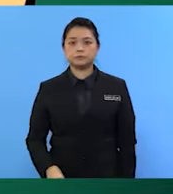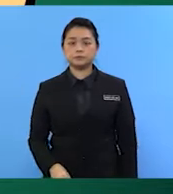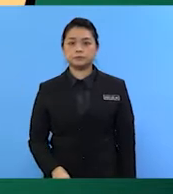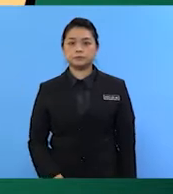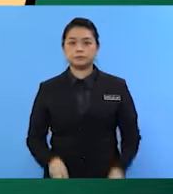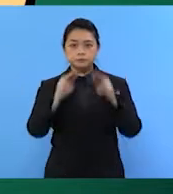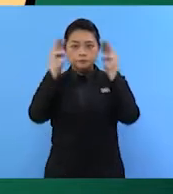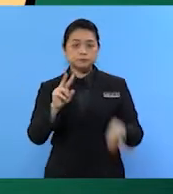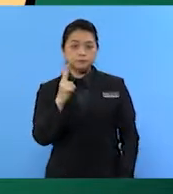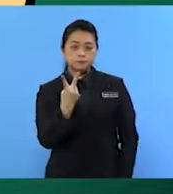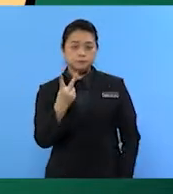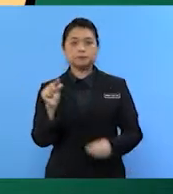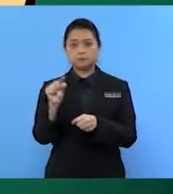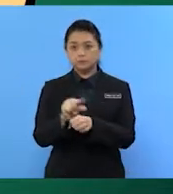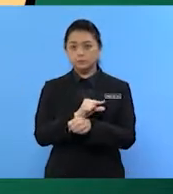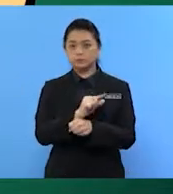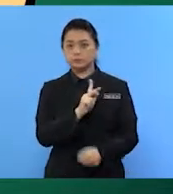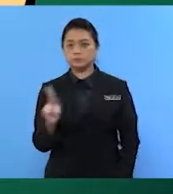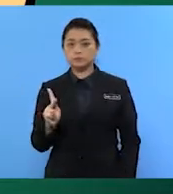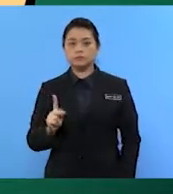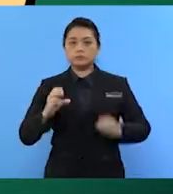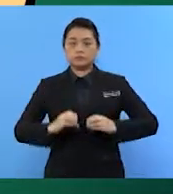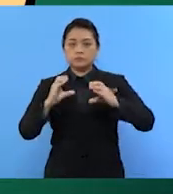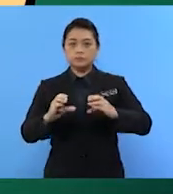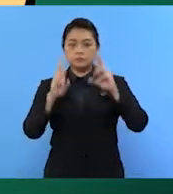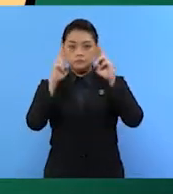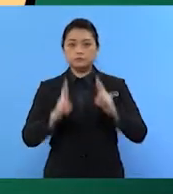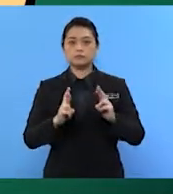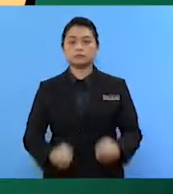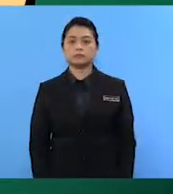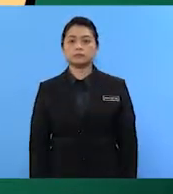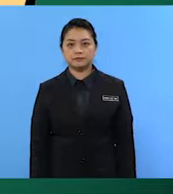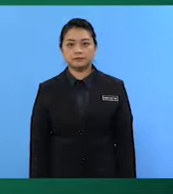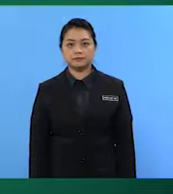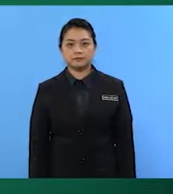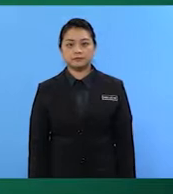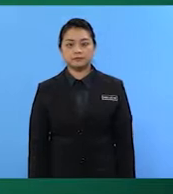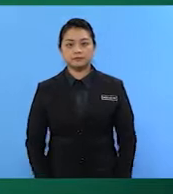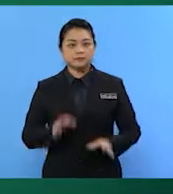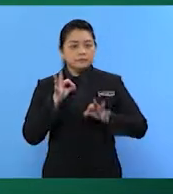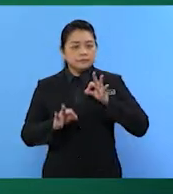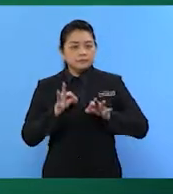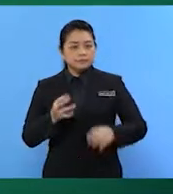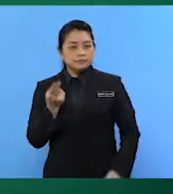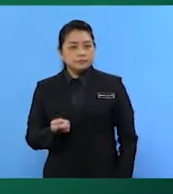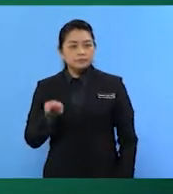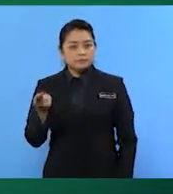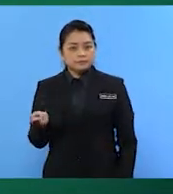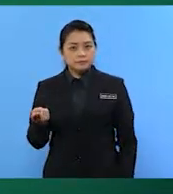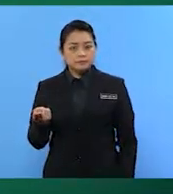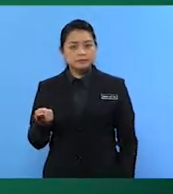matriks songsang menggunakan kaedah rumus. jika